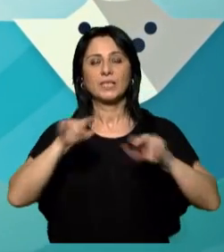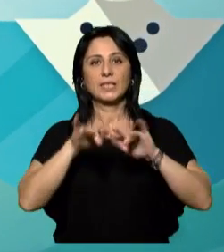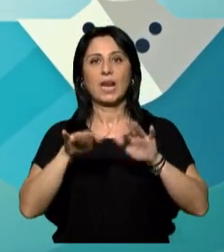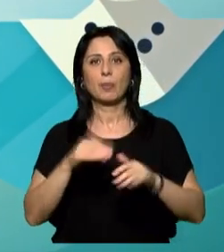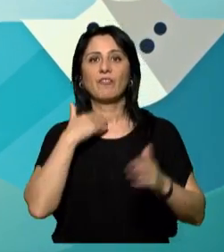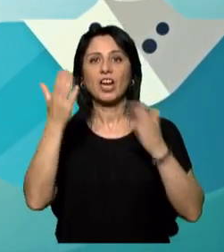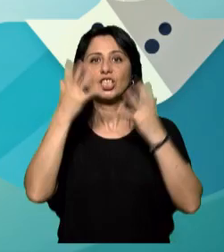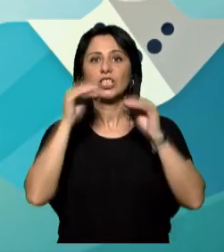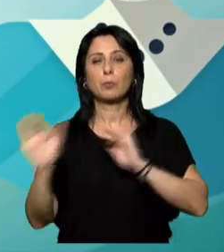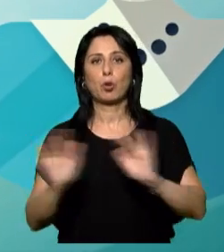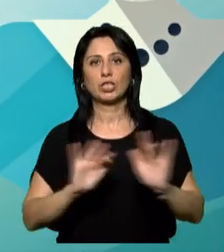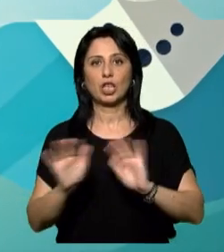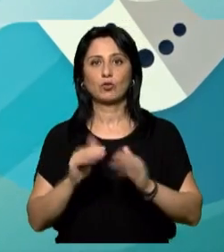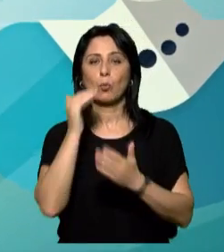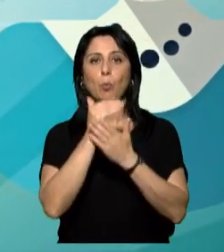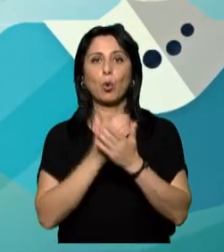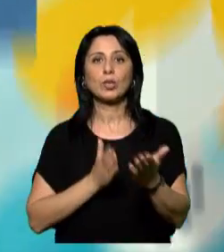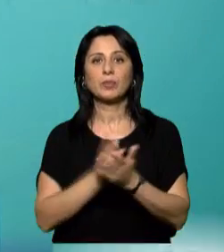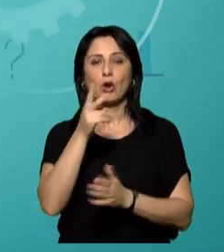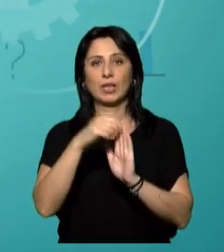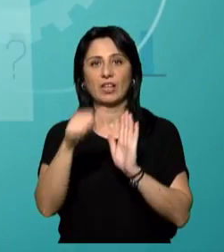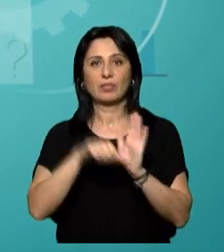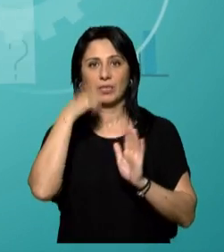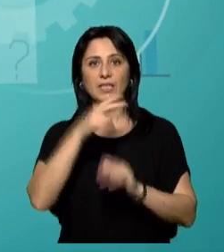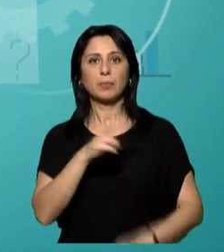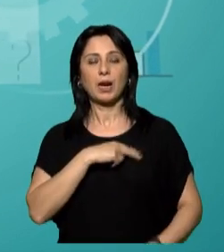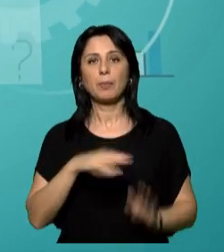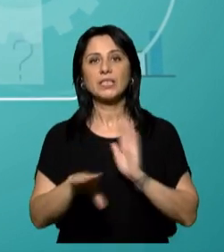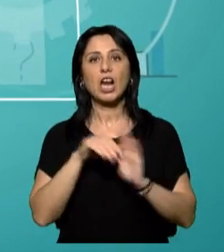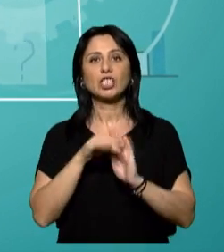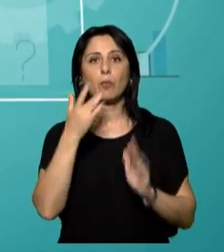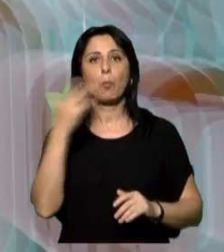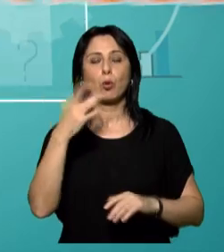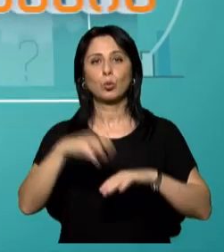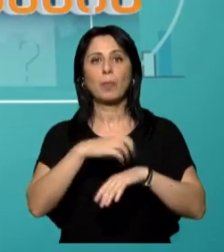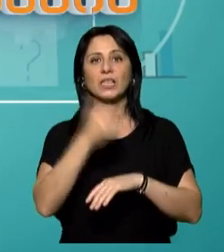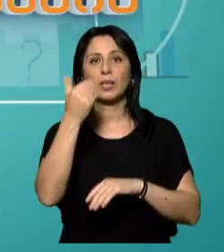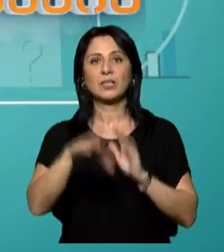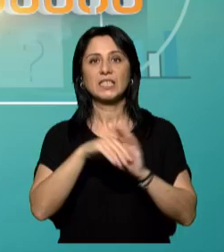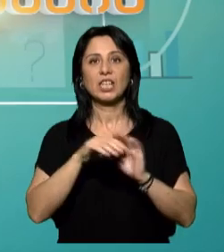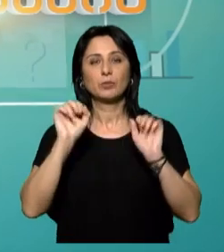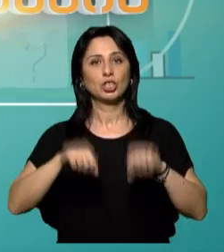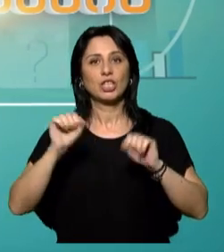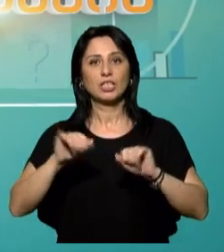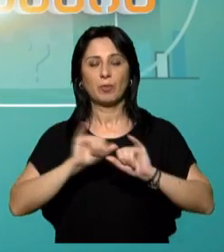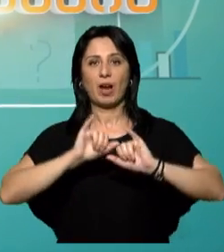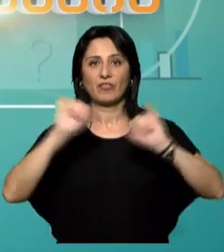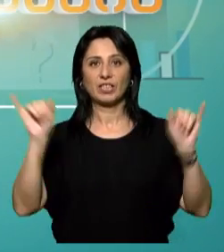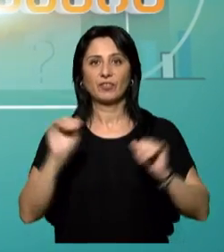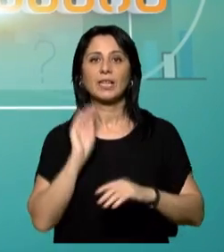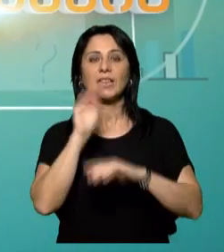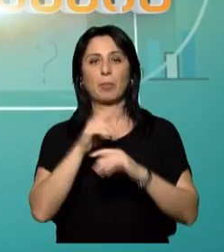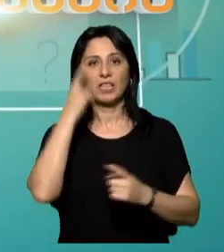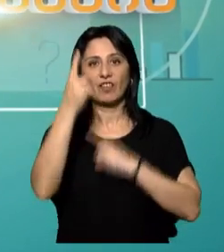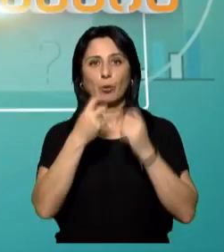ընտրության օրվա ընթացակարգ։ Նախագծի նպատակն է 2016 թվականի խորհրդարանական ընտրությունների համար քաղաքական կուսակցություն ընտրական հնարավորությունների զարգացումը։